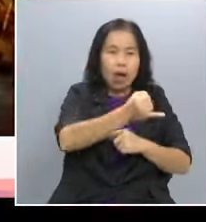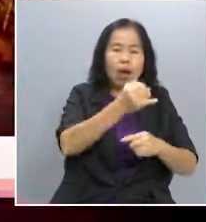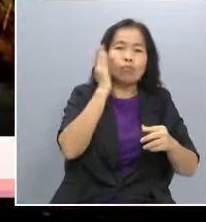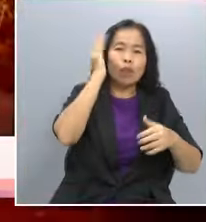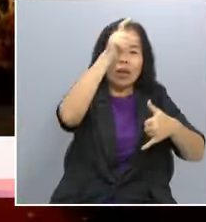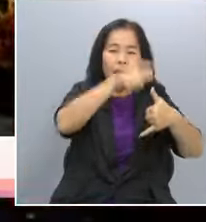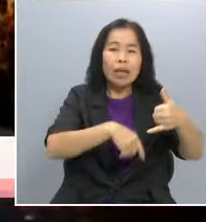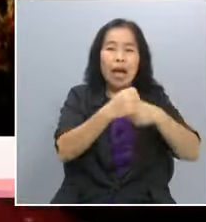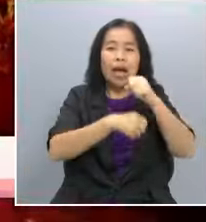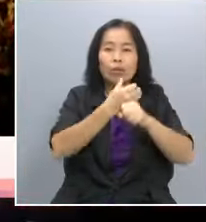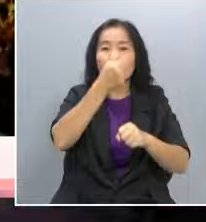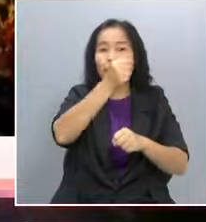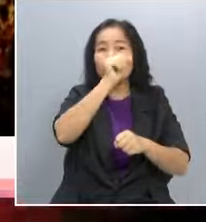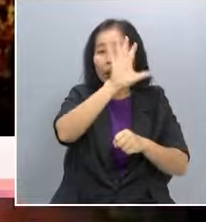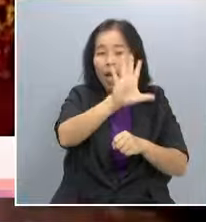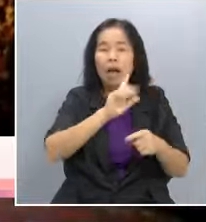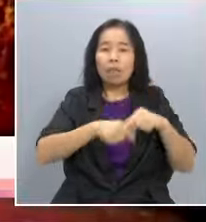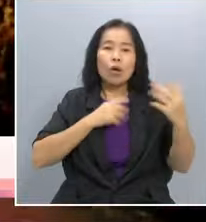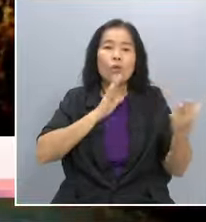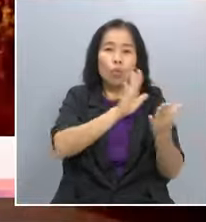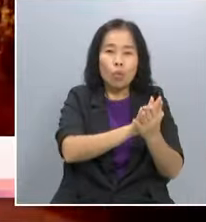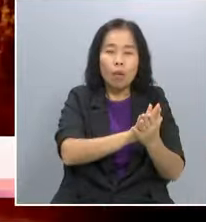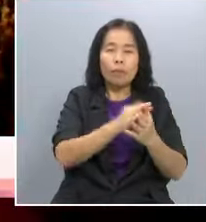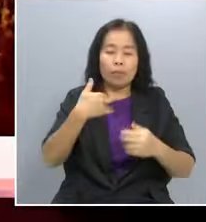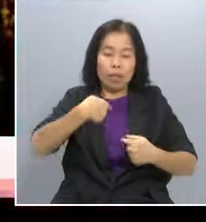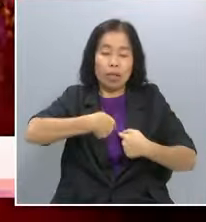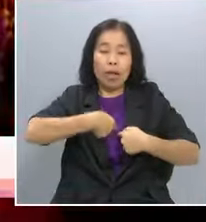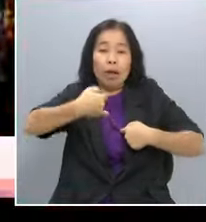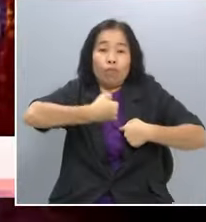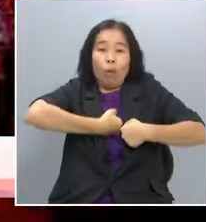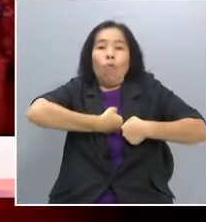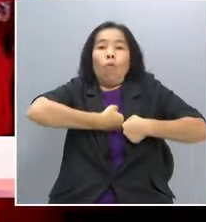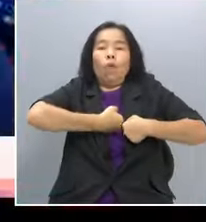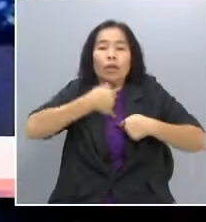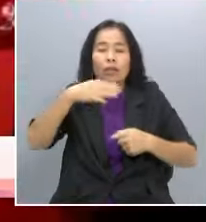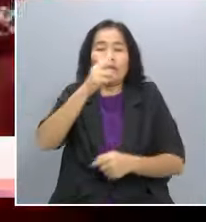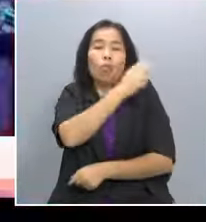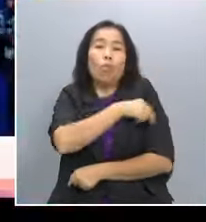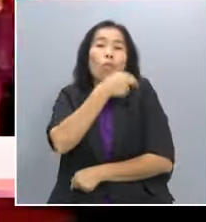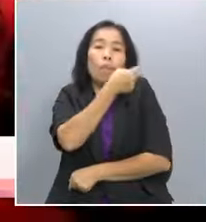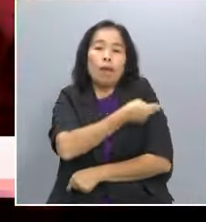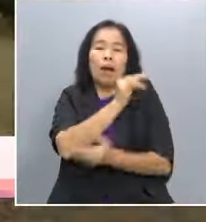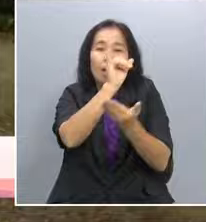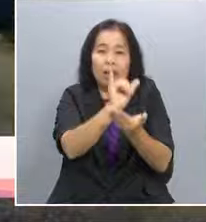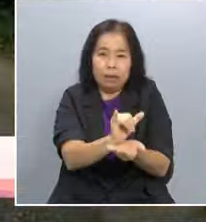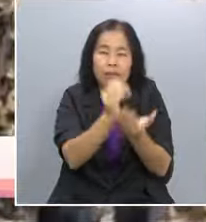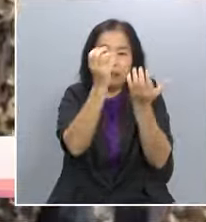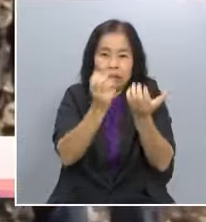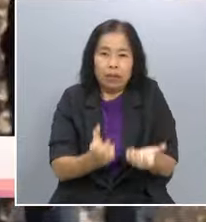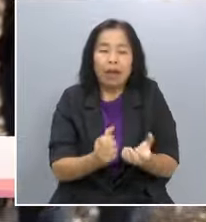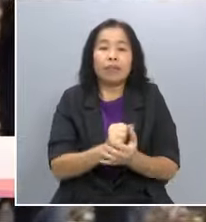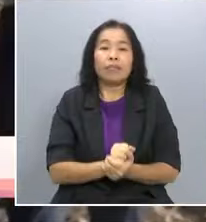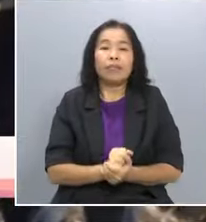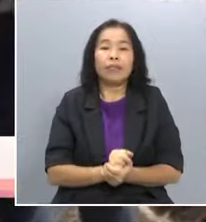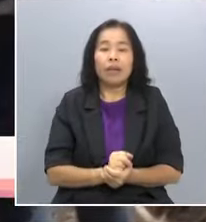เป็นเพื่อนกลุ่มเดียวกับผู้ตายกระสุนเข้าหน้าอกตอนนี้อาการสาหัสเจ้าหน้าที่นำตัวส่งโรงพยาบาลหนองจอกส่วนร่